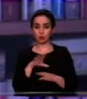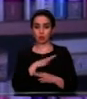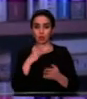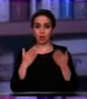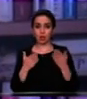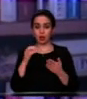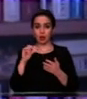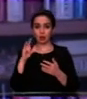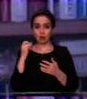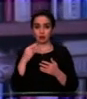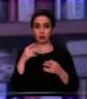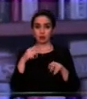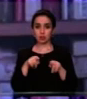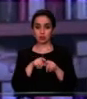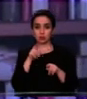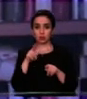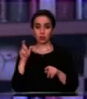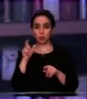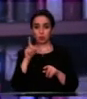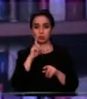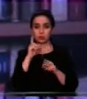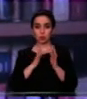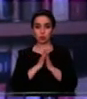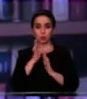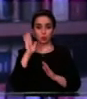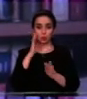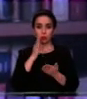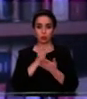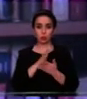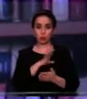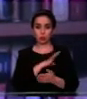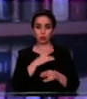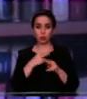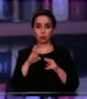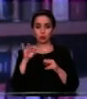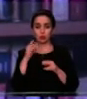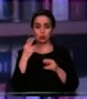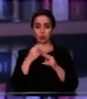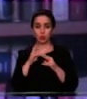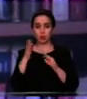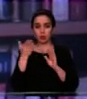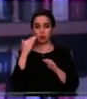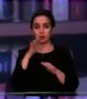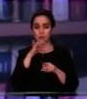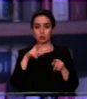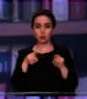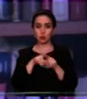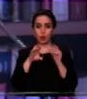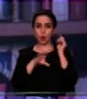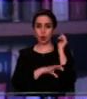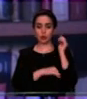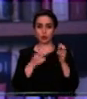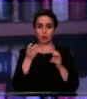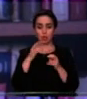Agar arxiv erasida dastlabki ko'k yashil suvlar paydo bo'lgan bo'lsa, proterozoy erasining oxiriga kelib esa